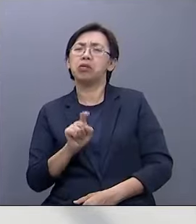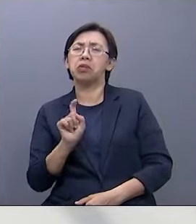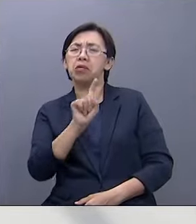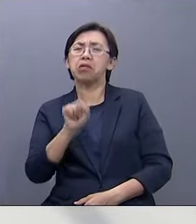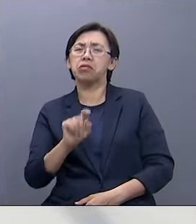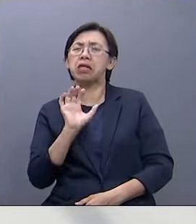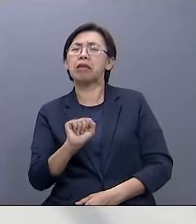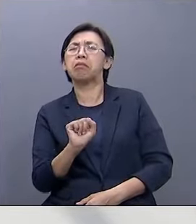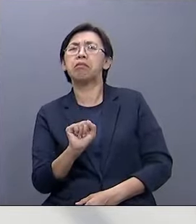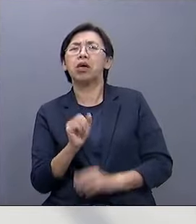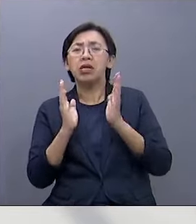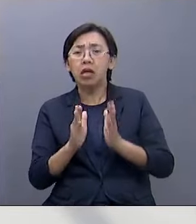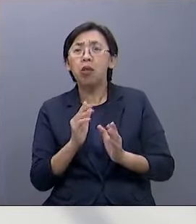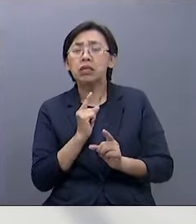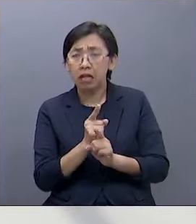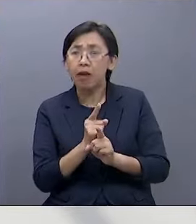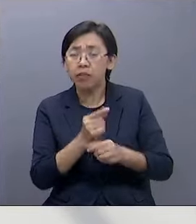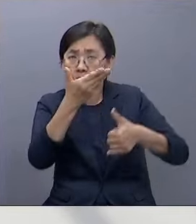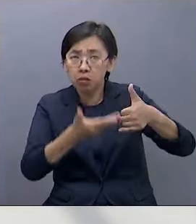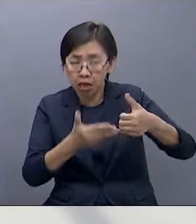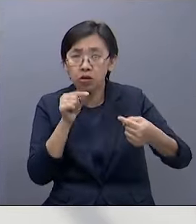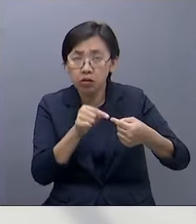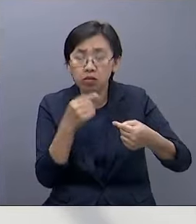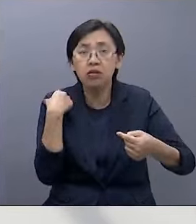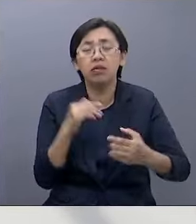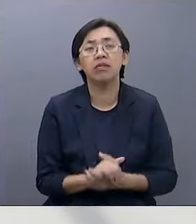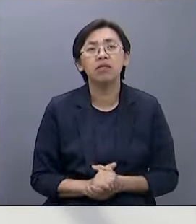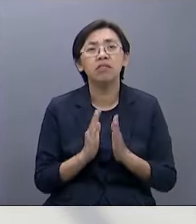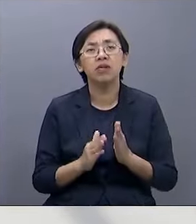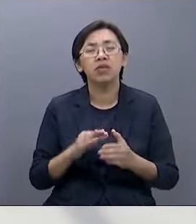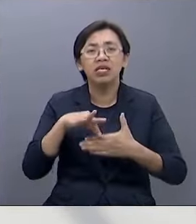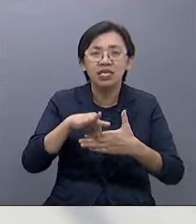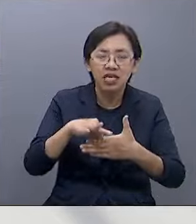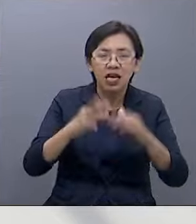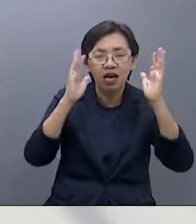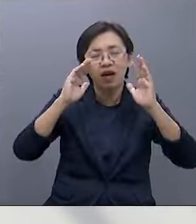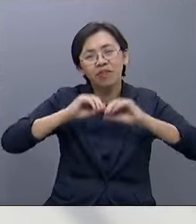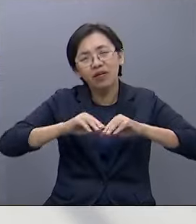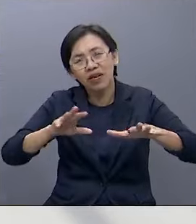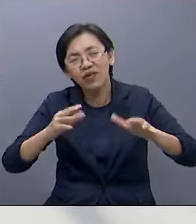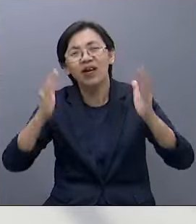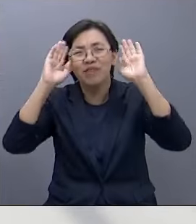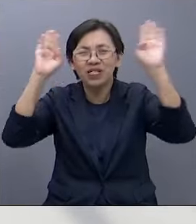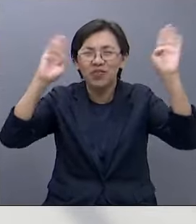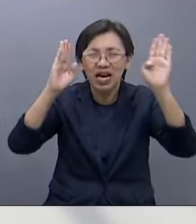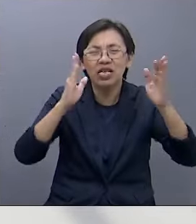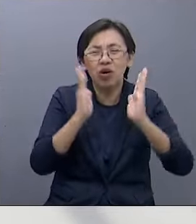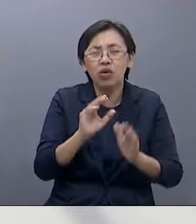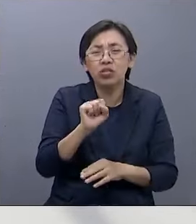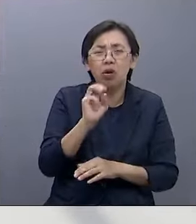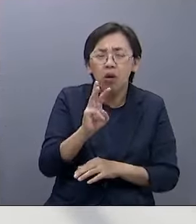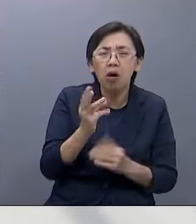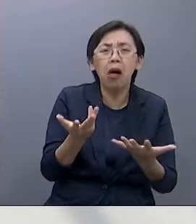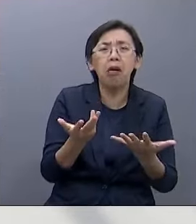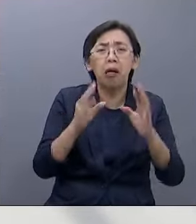อ้าเราได้คนตามที่ต้องการไหเราก็เลยได้เห็นเรื่องของการแชร์ประสบการณ์ของวาทีสวหลายคนพร้อมกับคำถามบอก